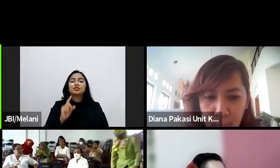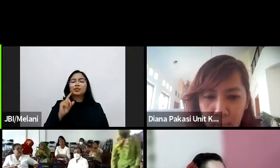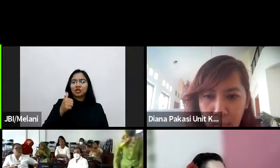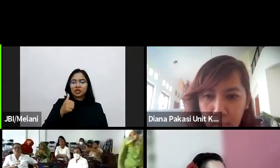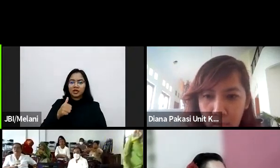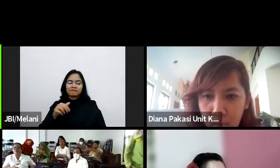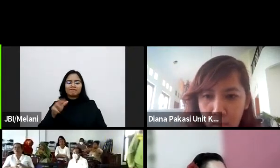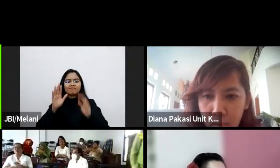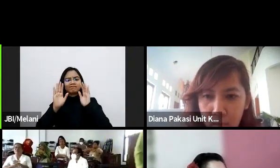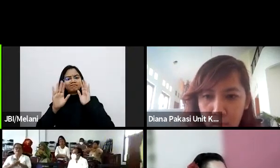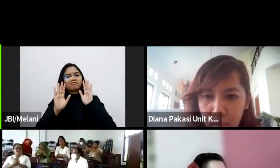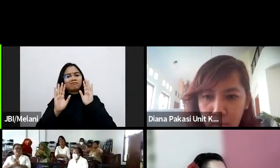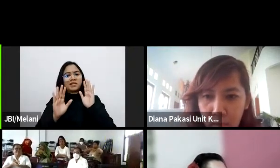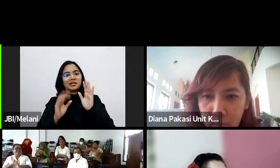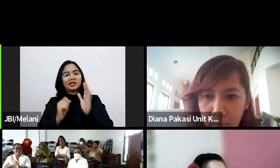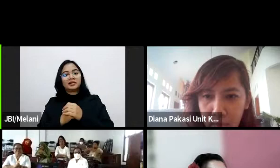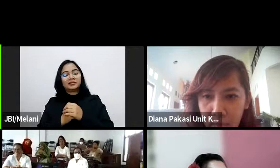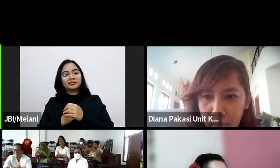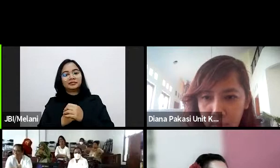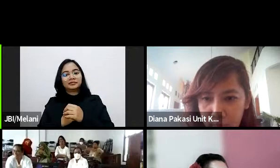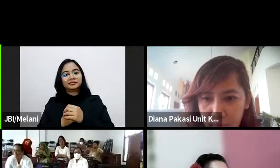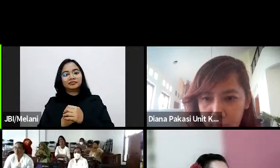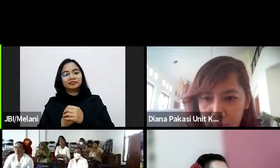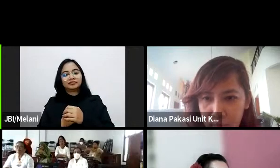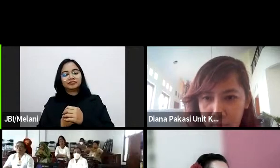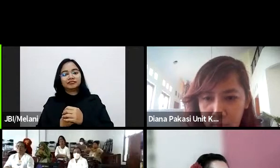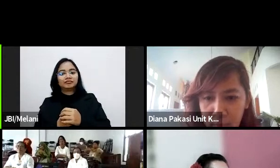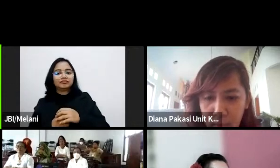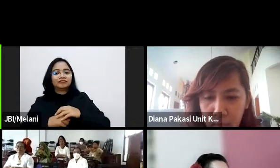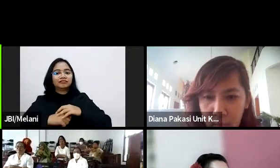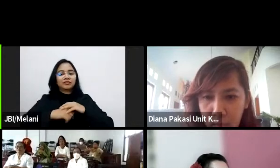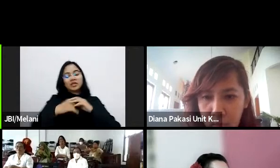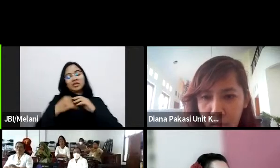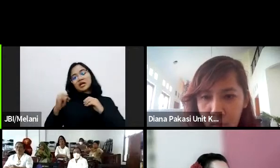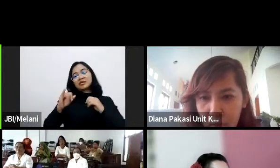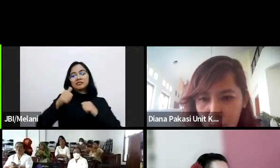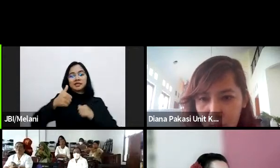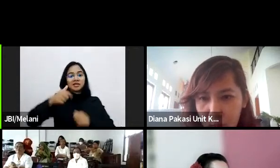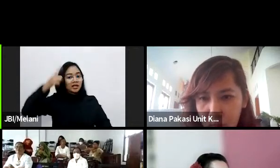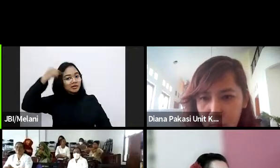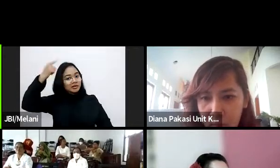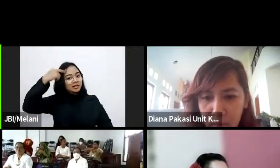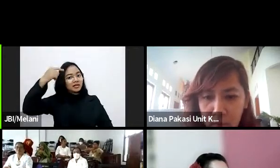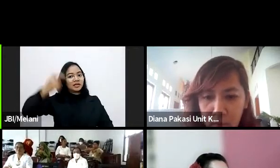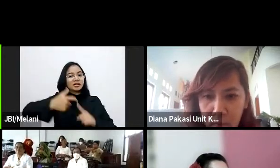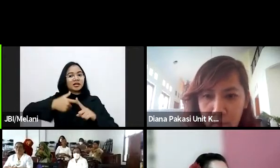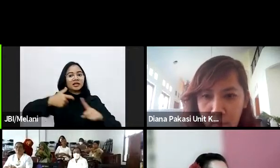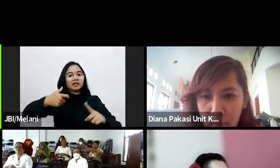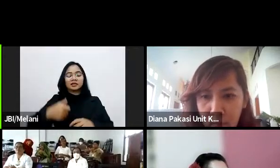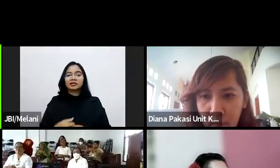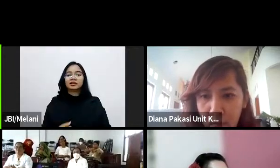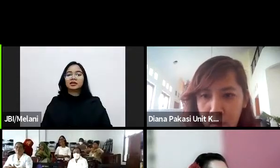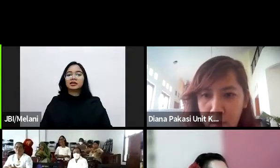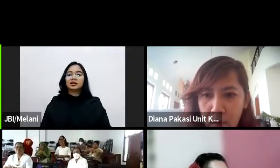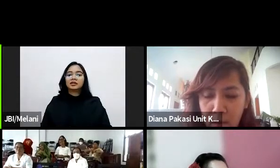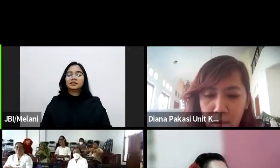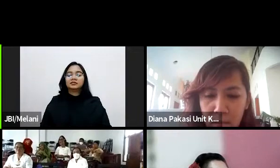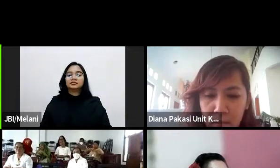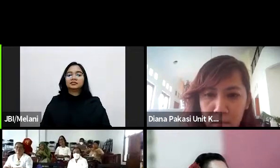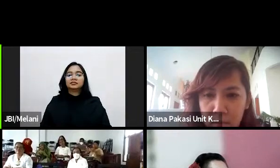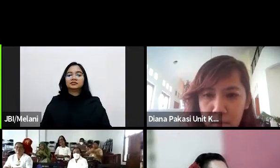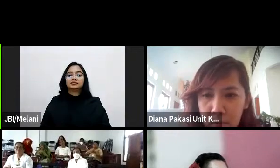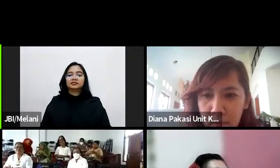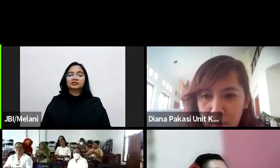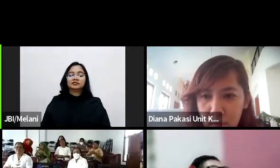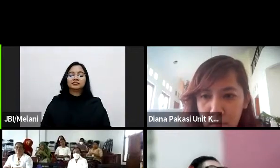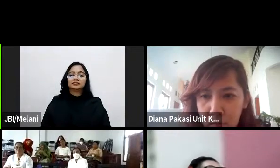banyak sekali hal-hal yang bisa dipelajari ya dari keragaman gender, seksualitas, dan juga feminisme. Dan tema-tema